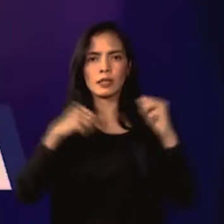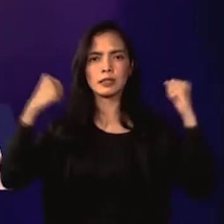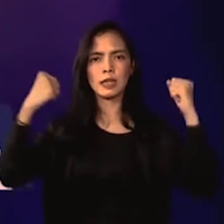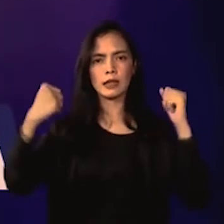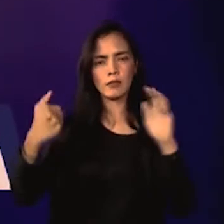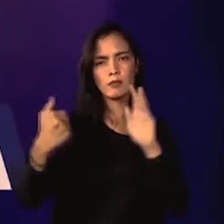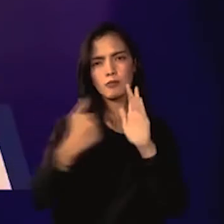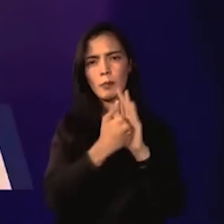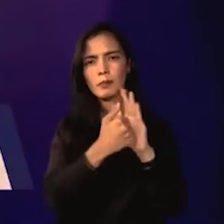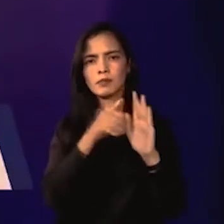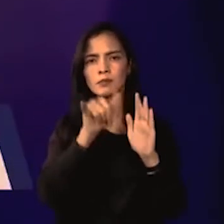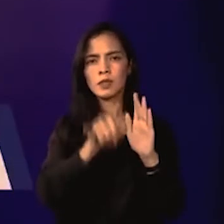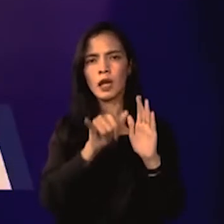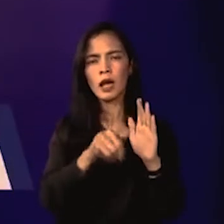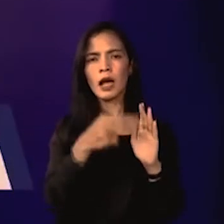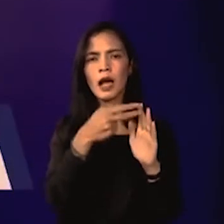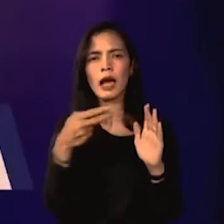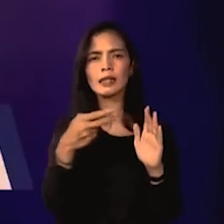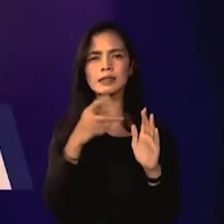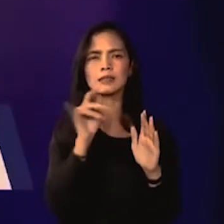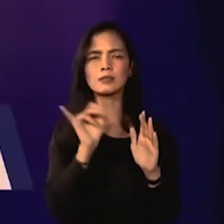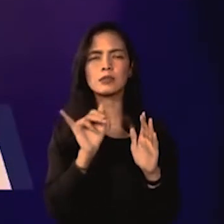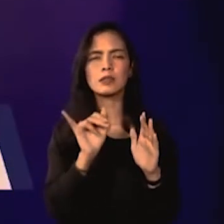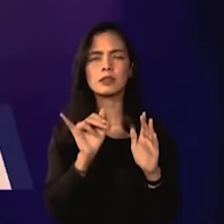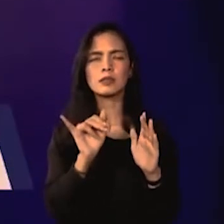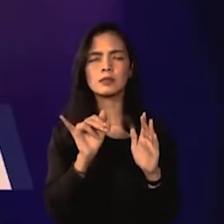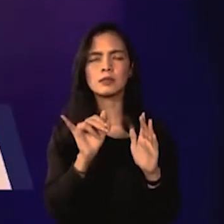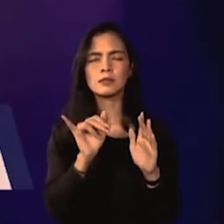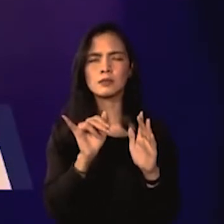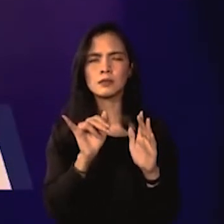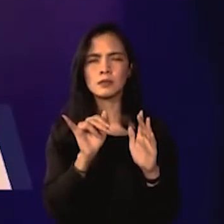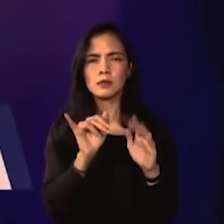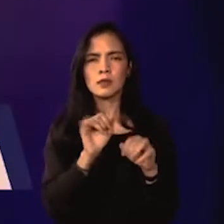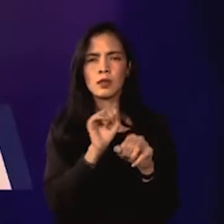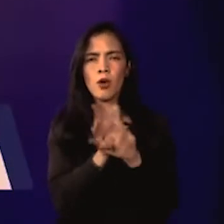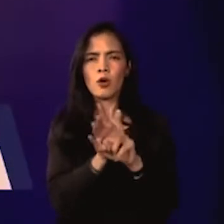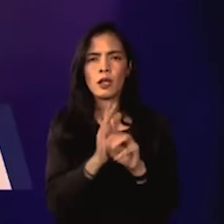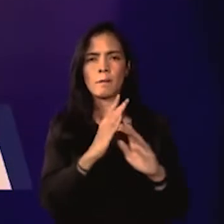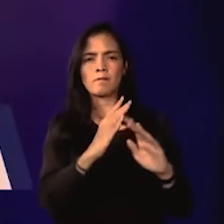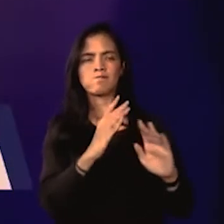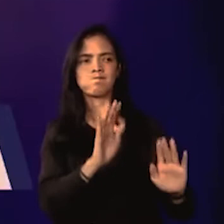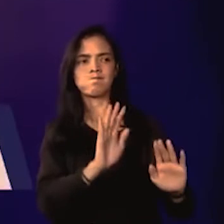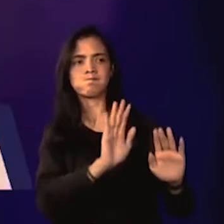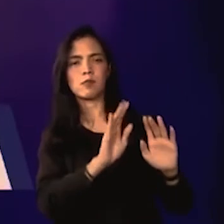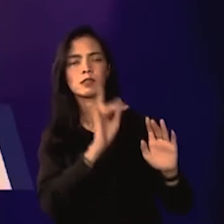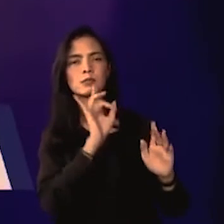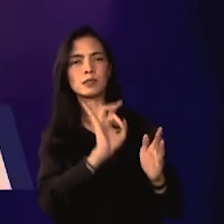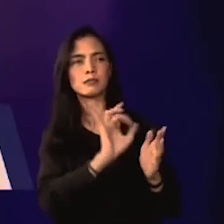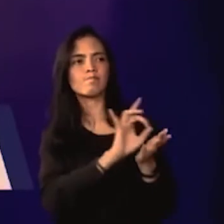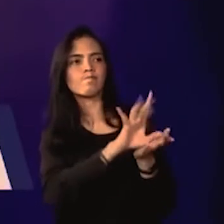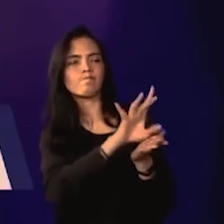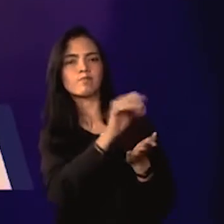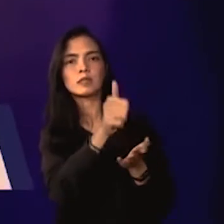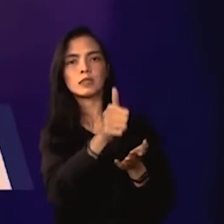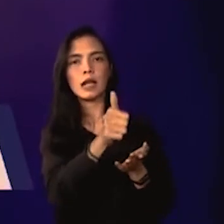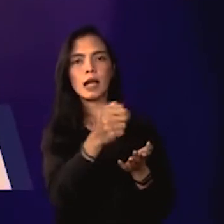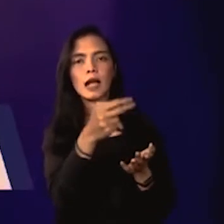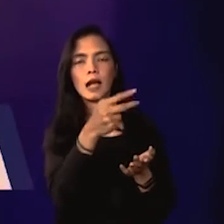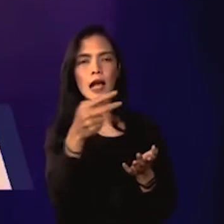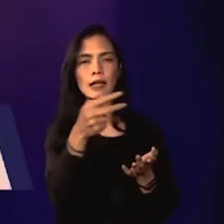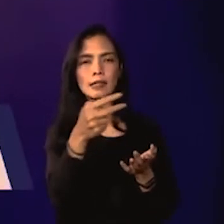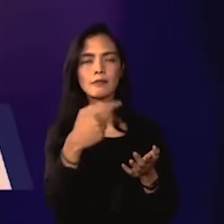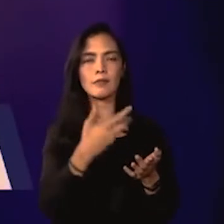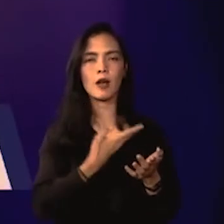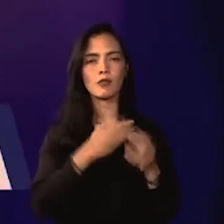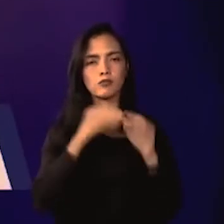kesehatan, kita akan terhindar dari bahaya COVID-19. Dan secara khusus